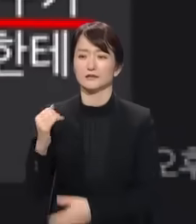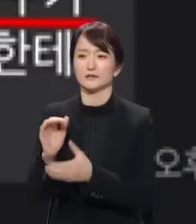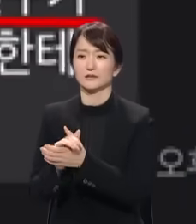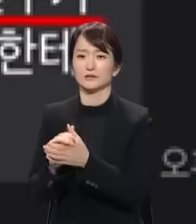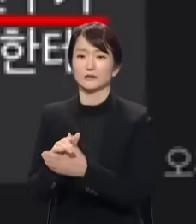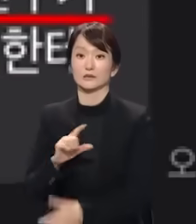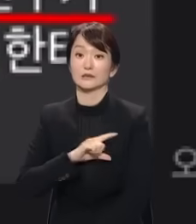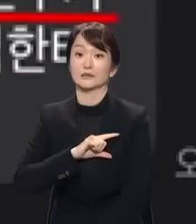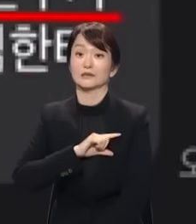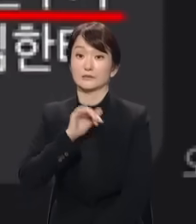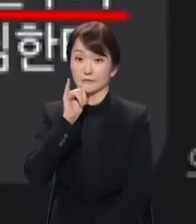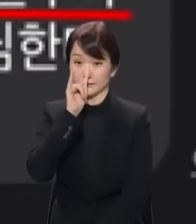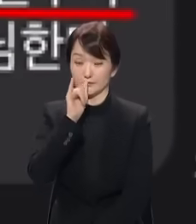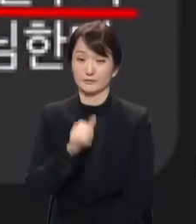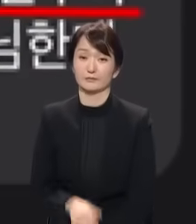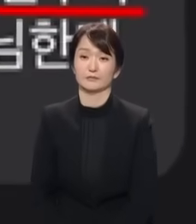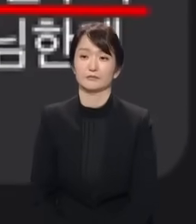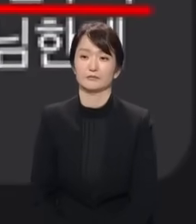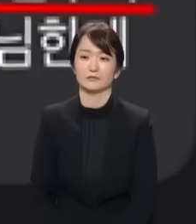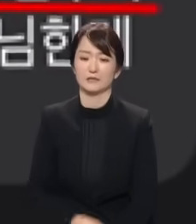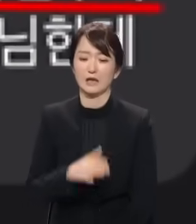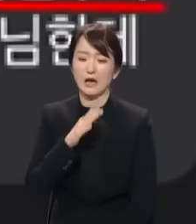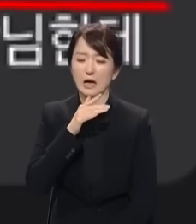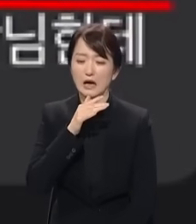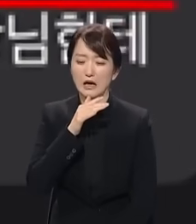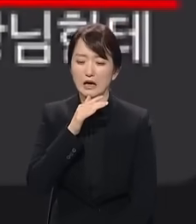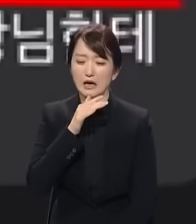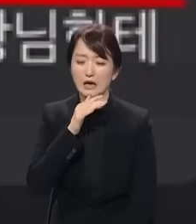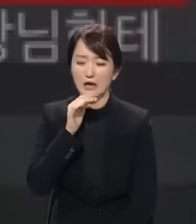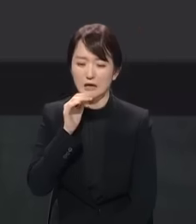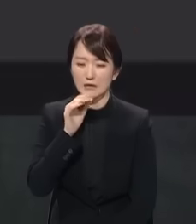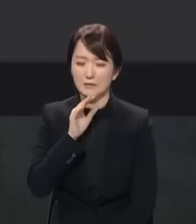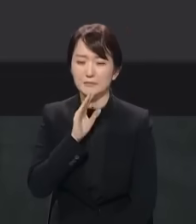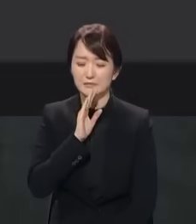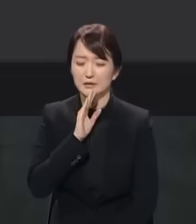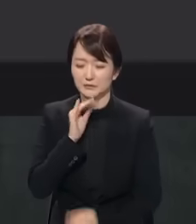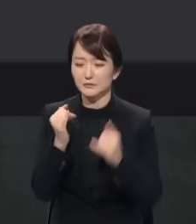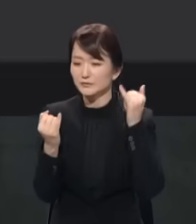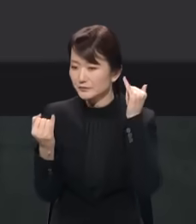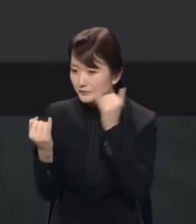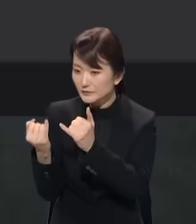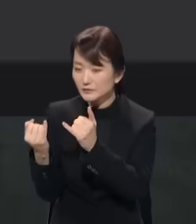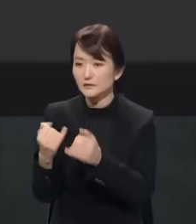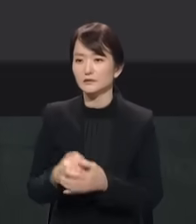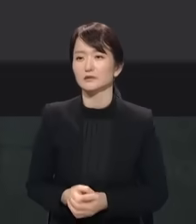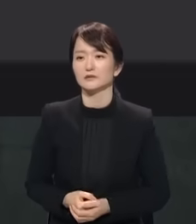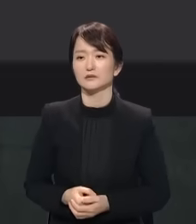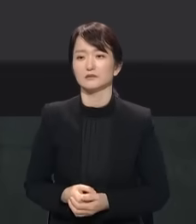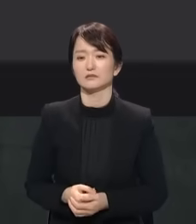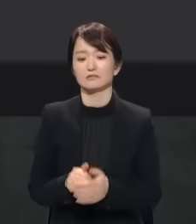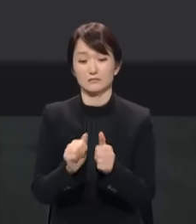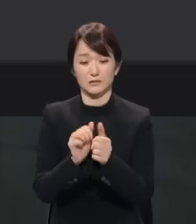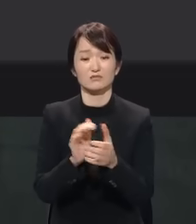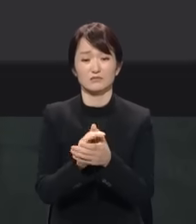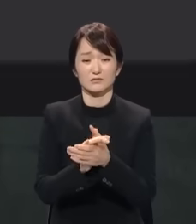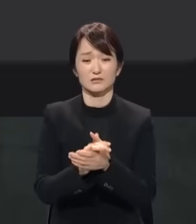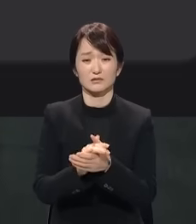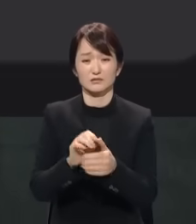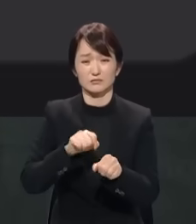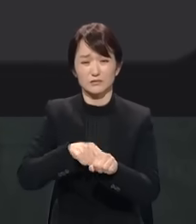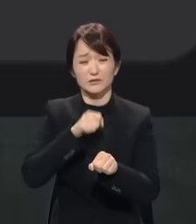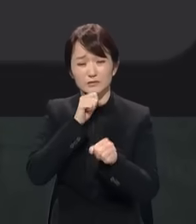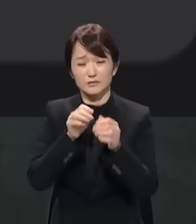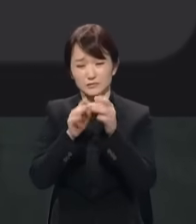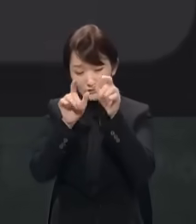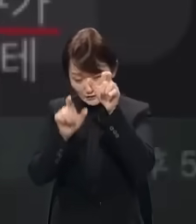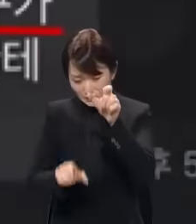이름이 있더라는 거예요. 그 닉네임에. 그래서 아, 맞구나. 그래서 전화해서 물어봤더니 아, 맞아요. 남자친구가 했대요. 창피하네요.